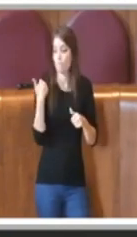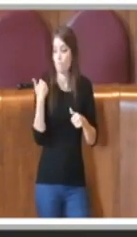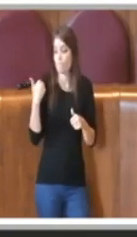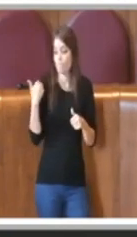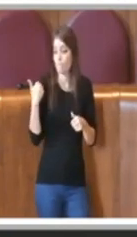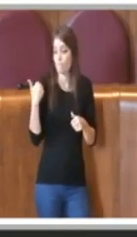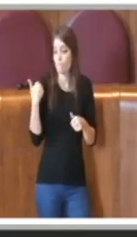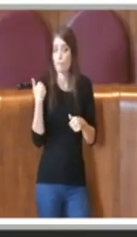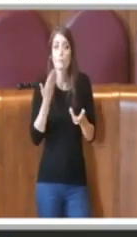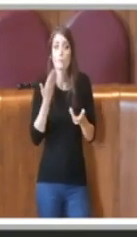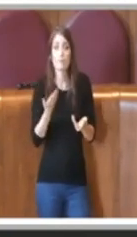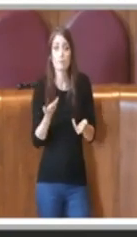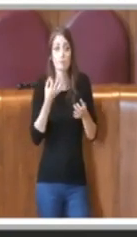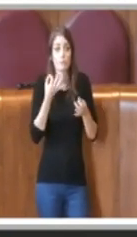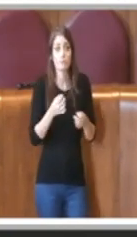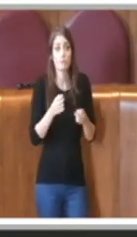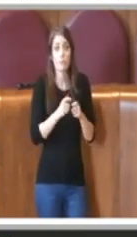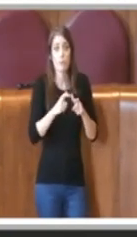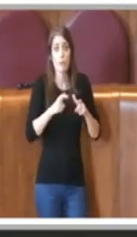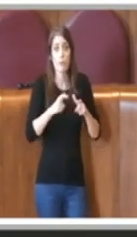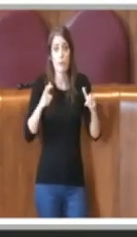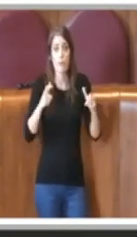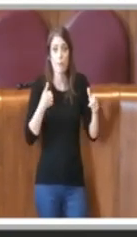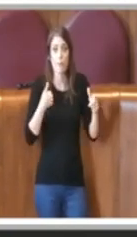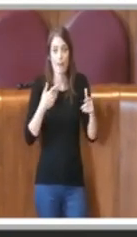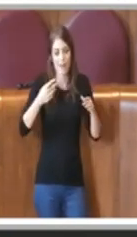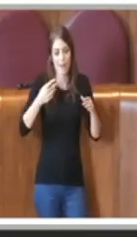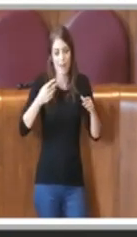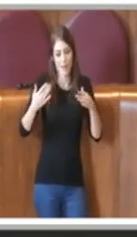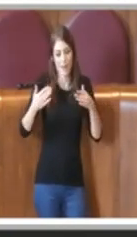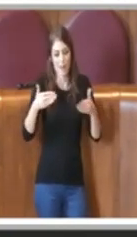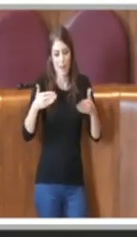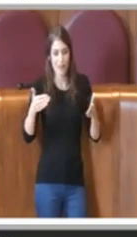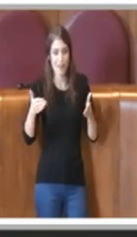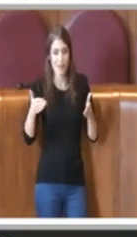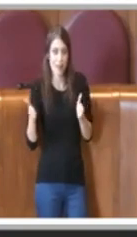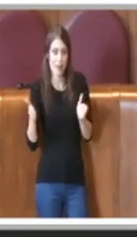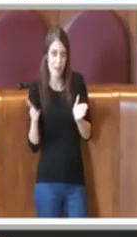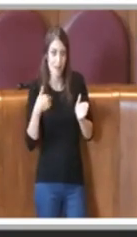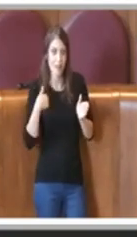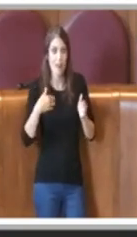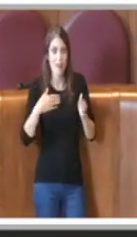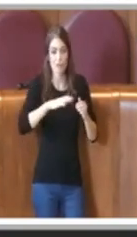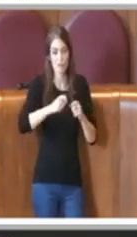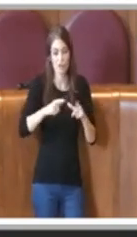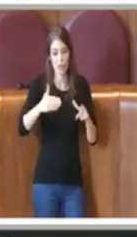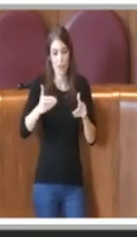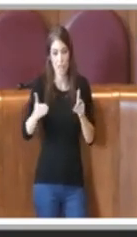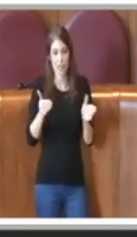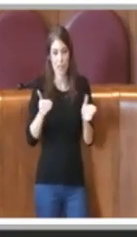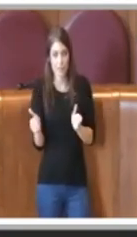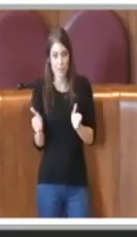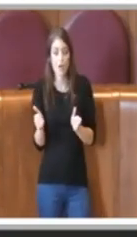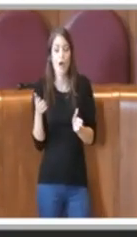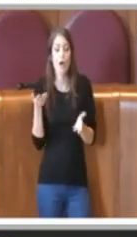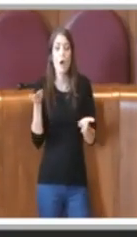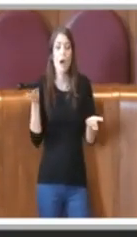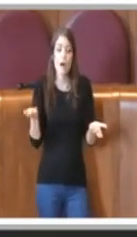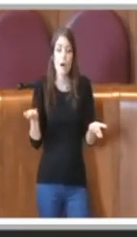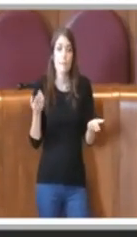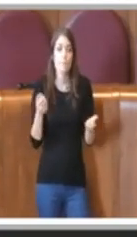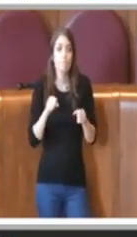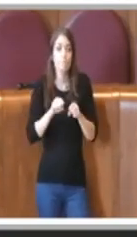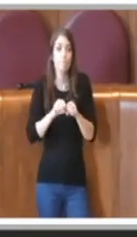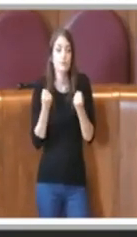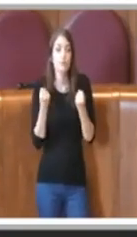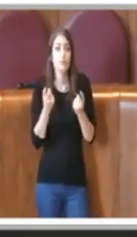sicuramente un'espansione soprattutto verso i territori più periferici, anche a causa di